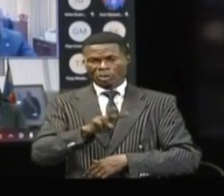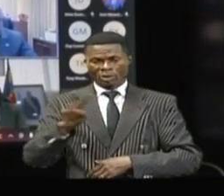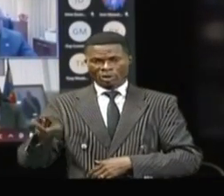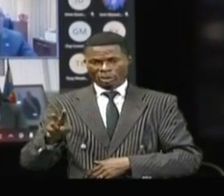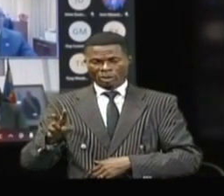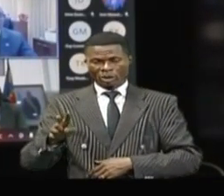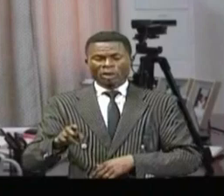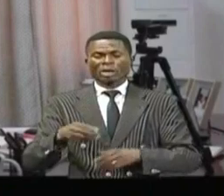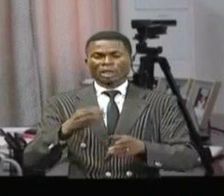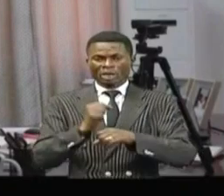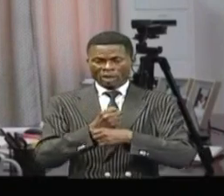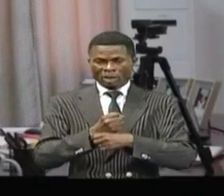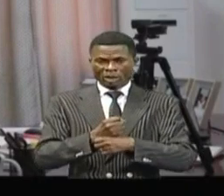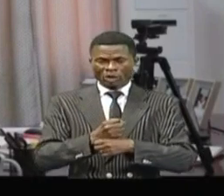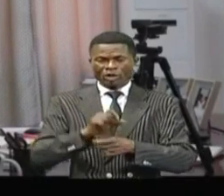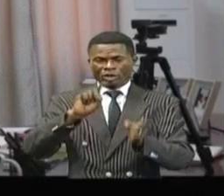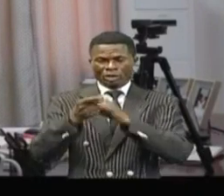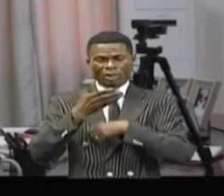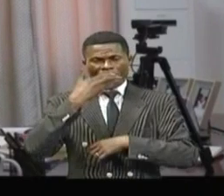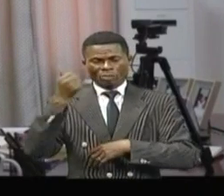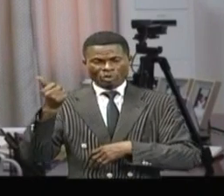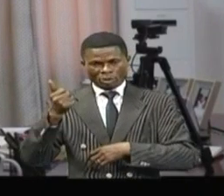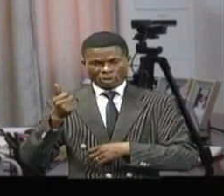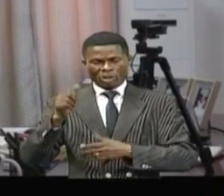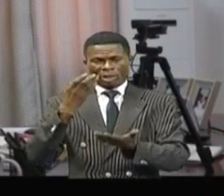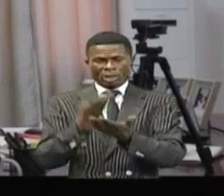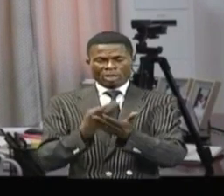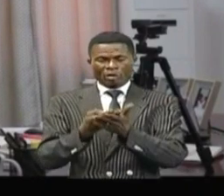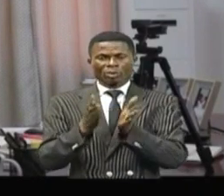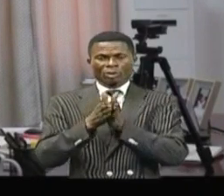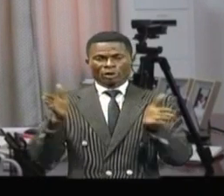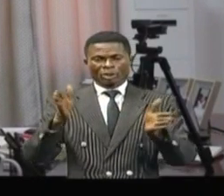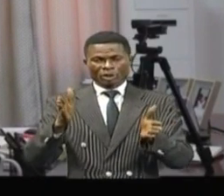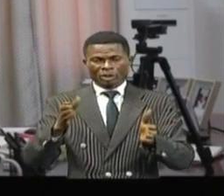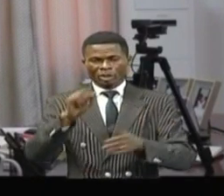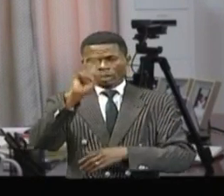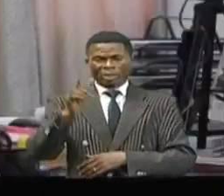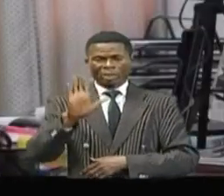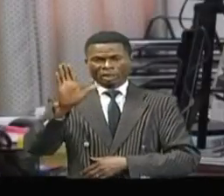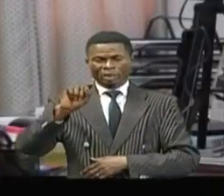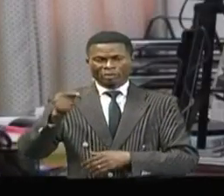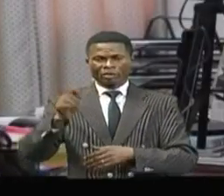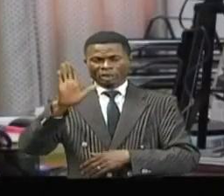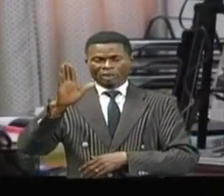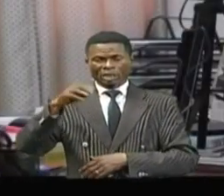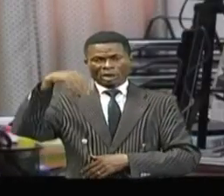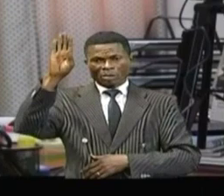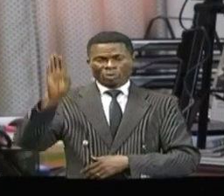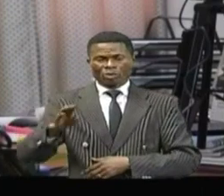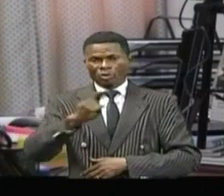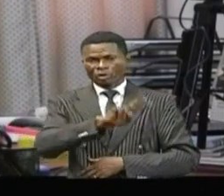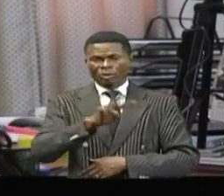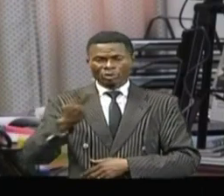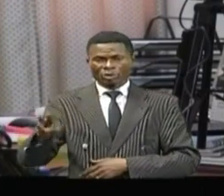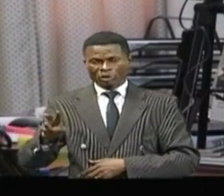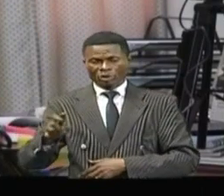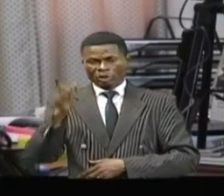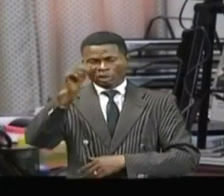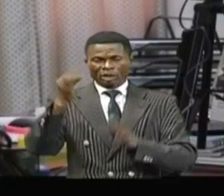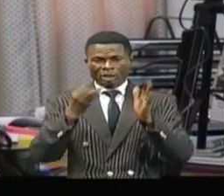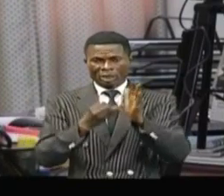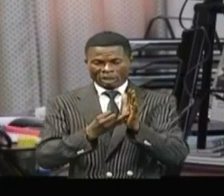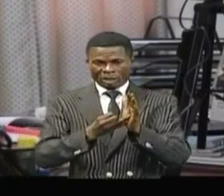entraînant ainsi une amélioration de sa part dans le budget général de 35,5% en 2022 à